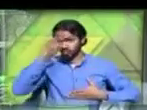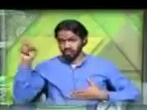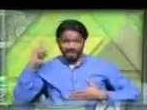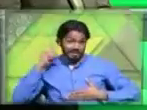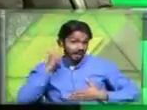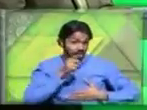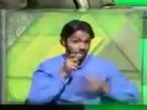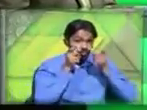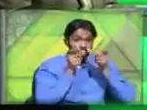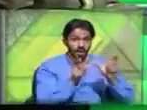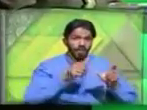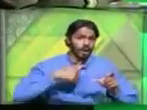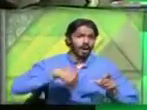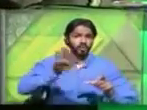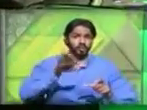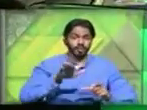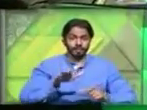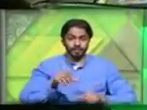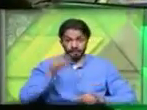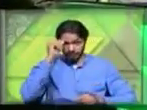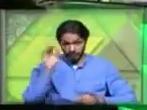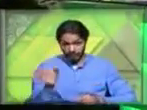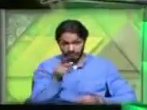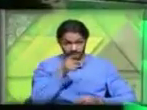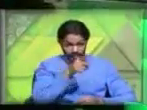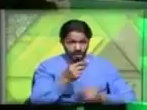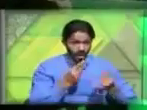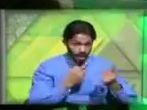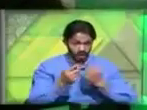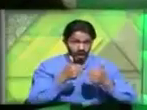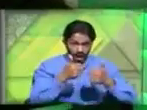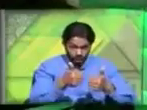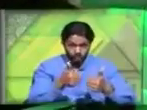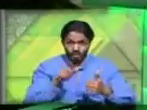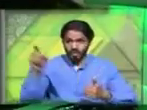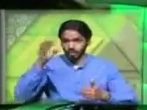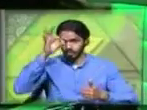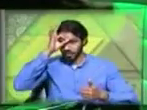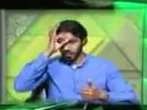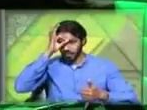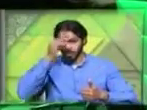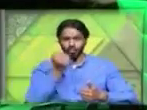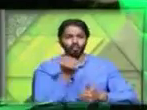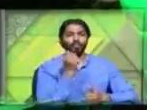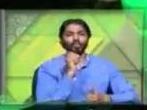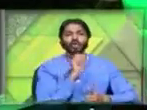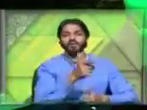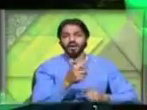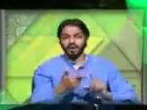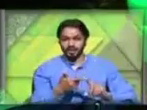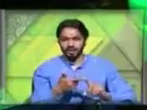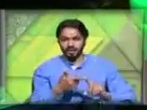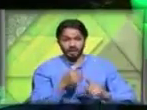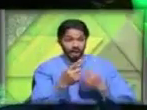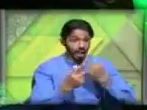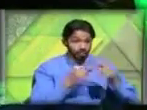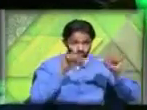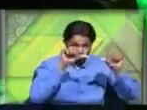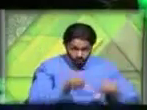كثيرة، وتجرأ كثير منا على القول وعلى الاتهام والتخوين